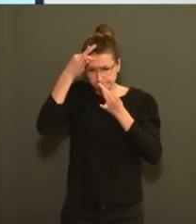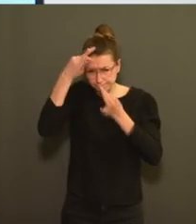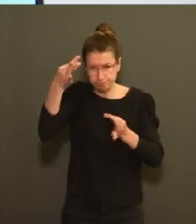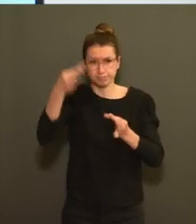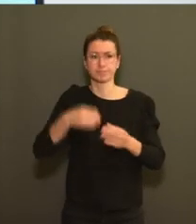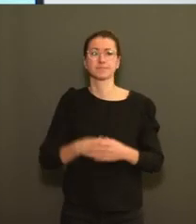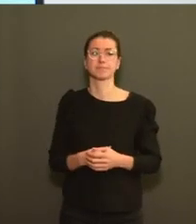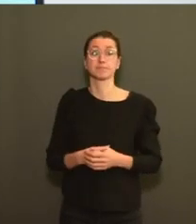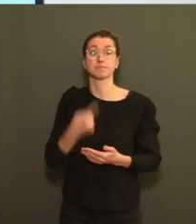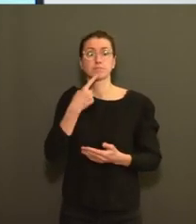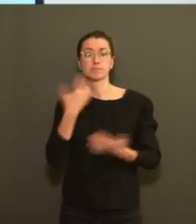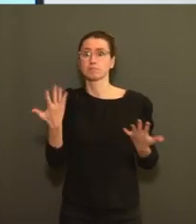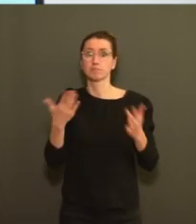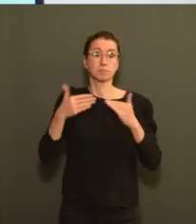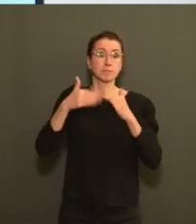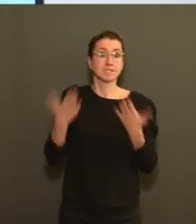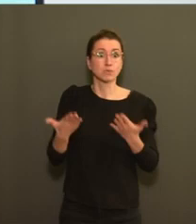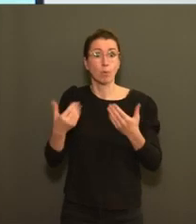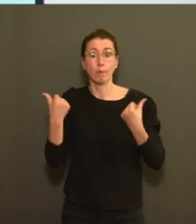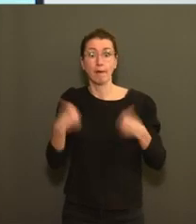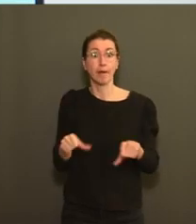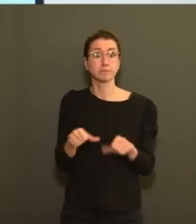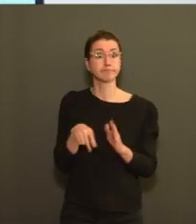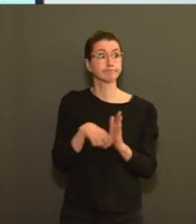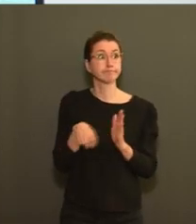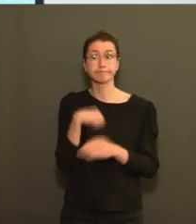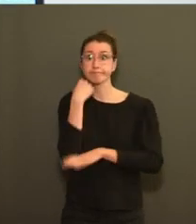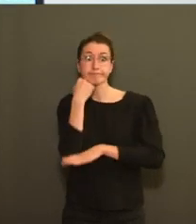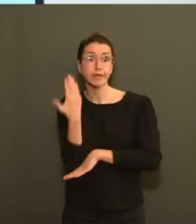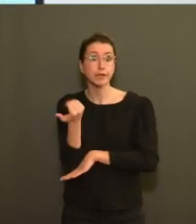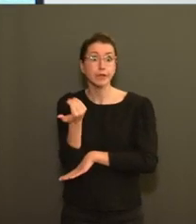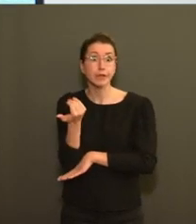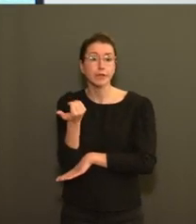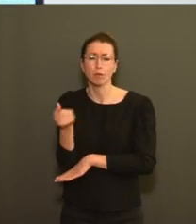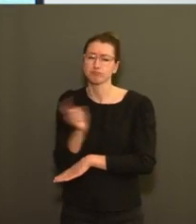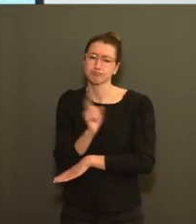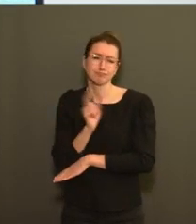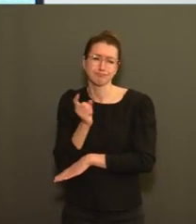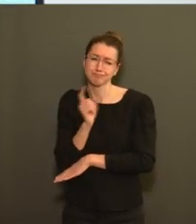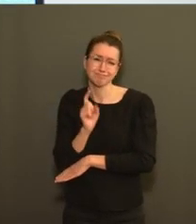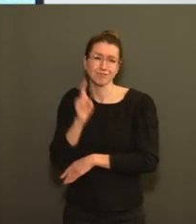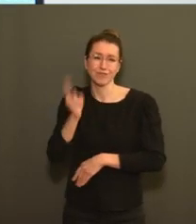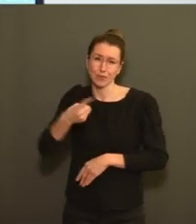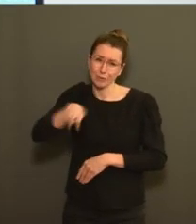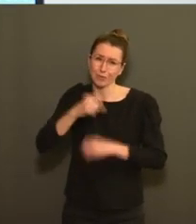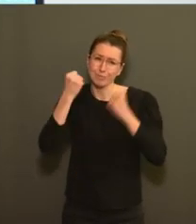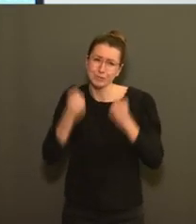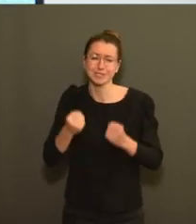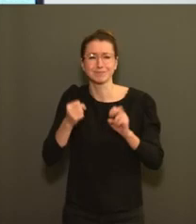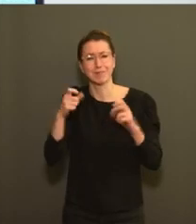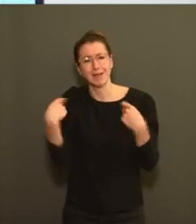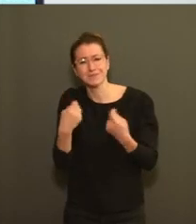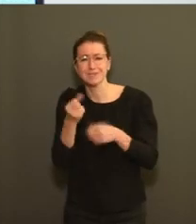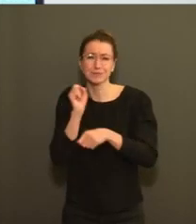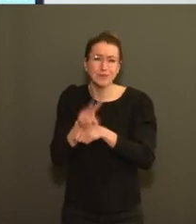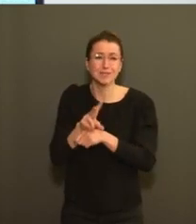nécessaire, mais il faut assumer maintenant nos responsabilités en ce moment crucial. On peut aussi